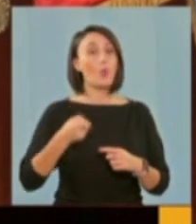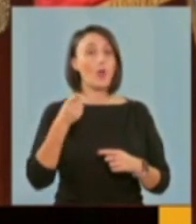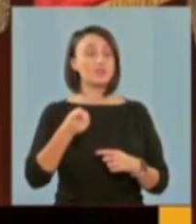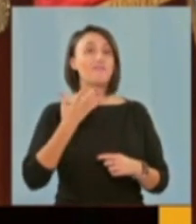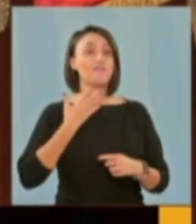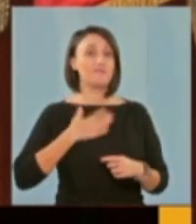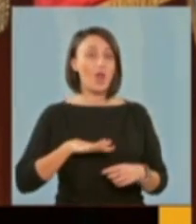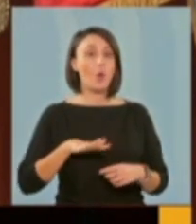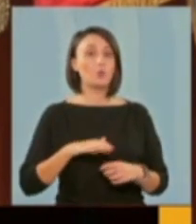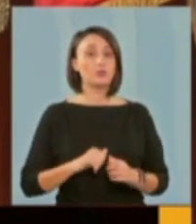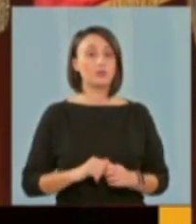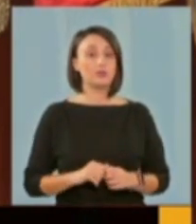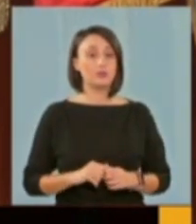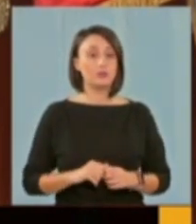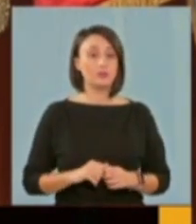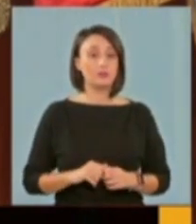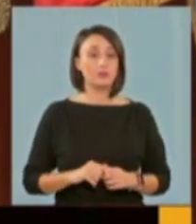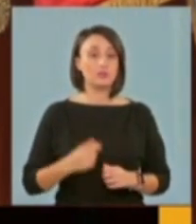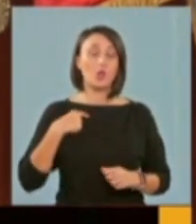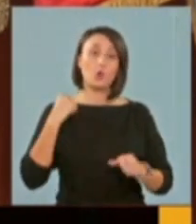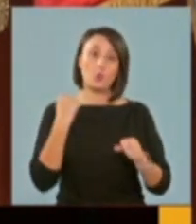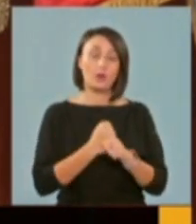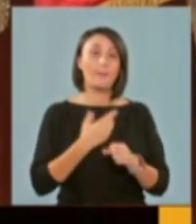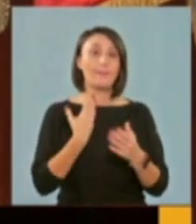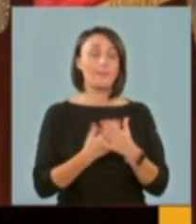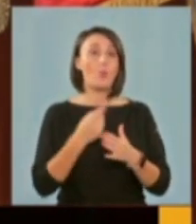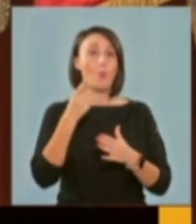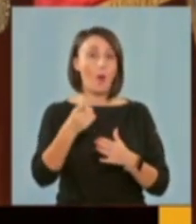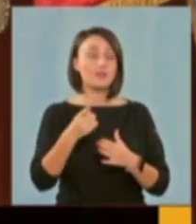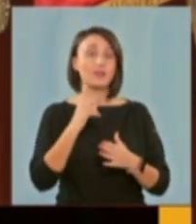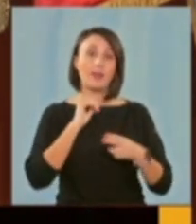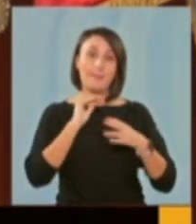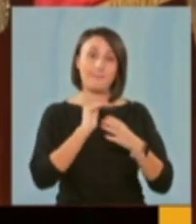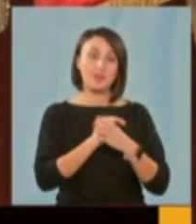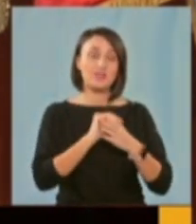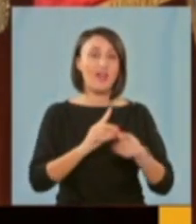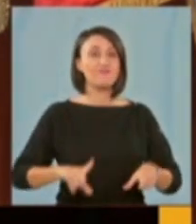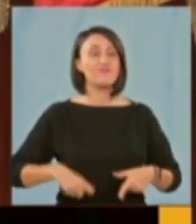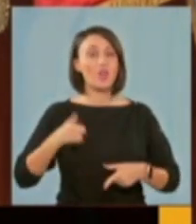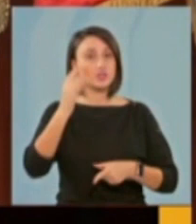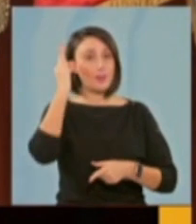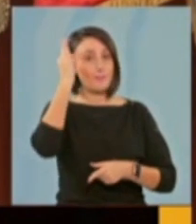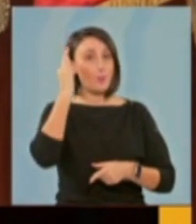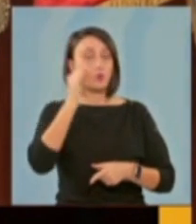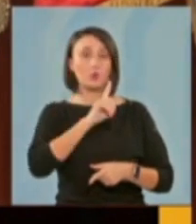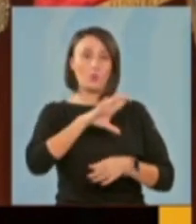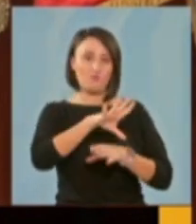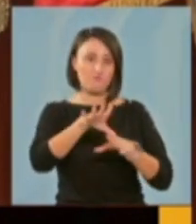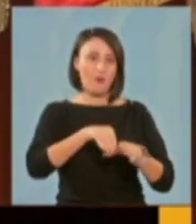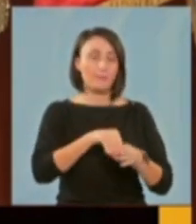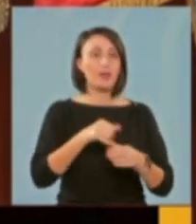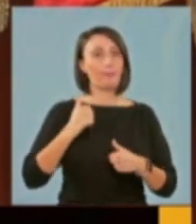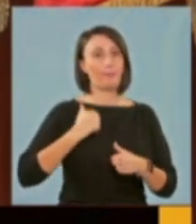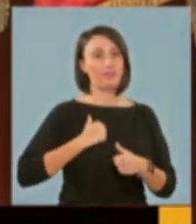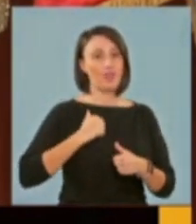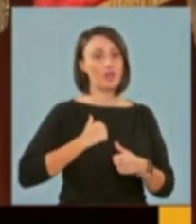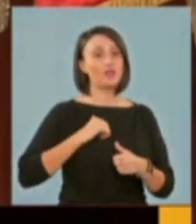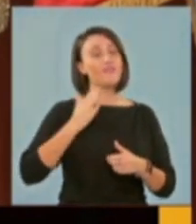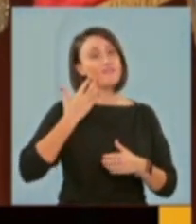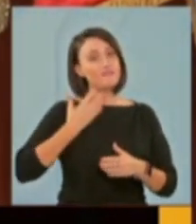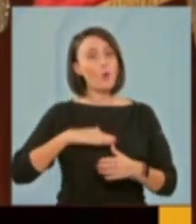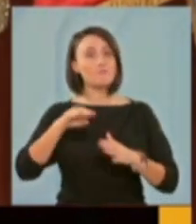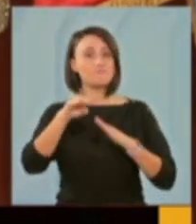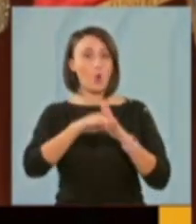vreau ca să lucrăm în acest sens pentru a păstra vie această memorie. Și nu numai în familiile militarilor, vreau